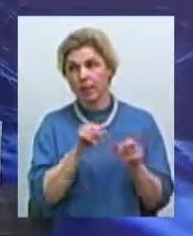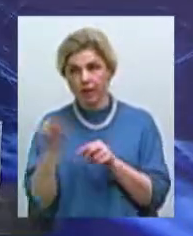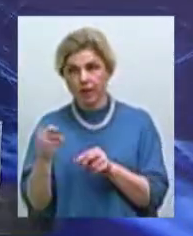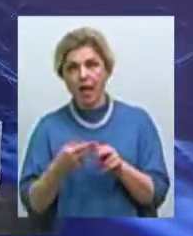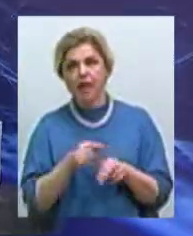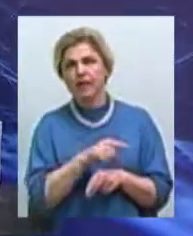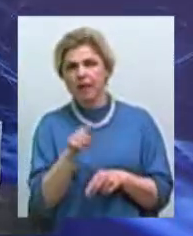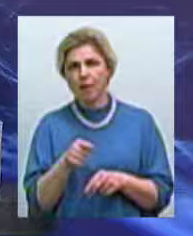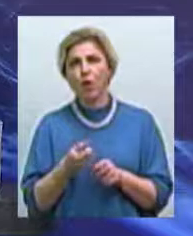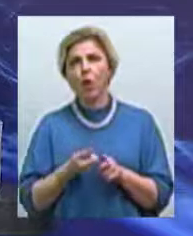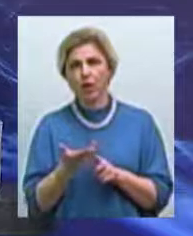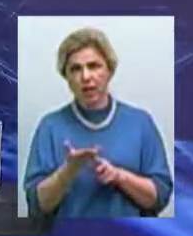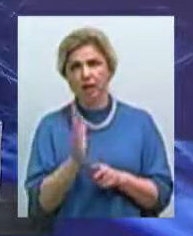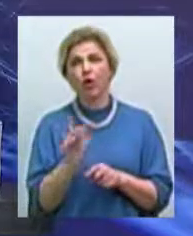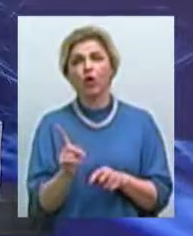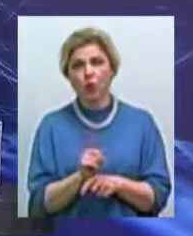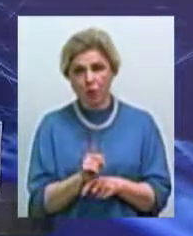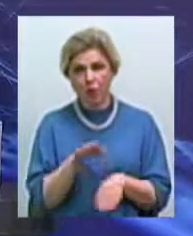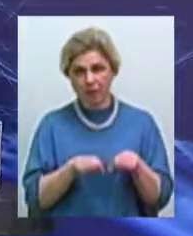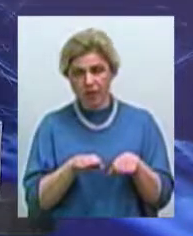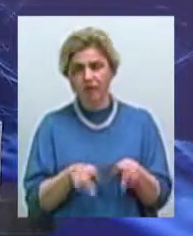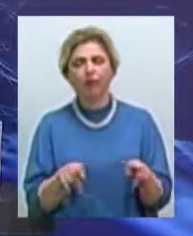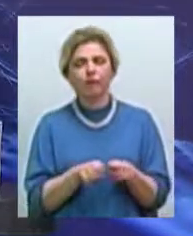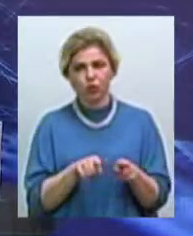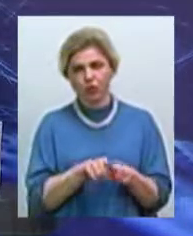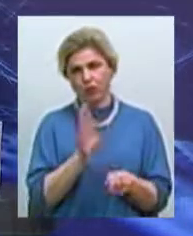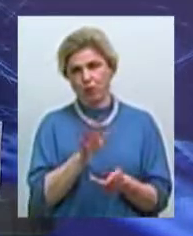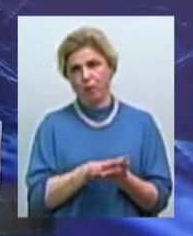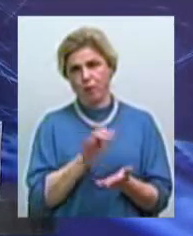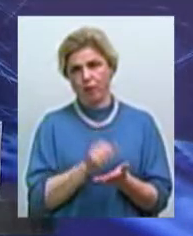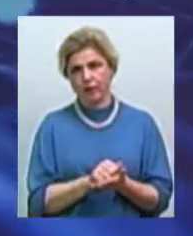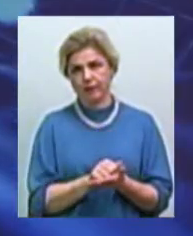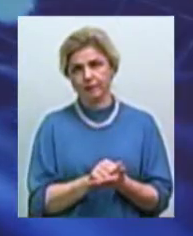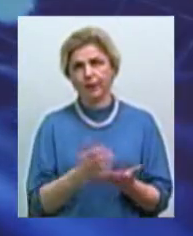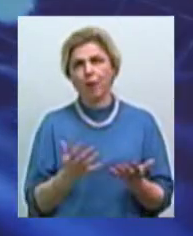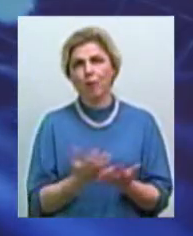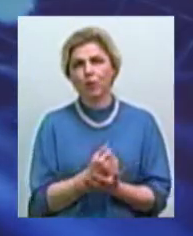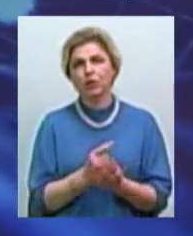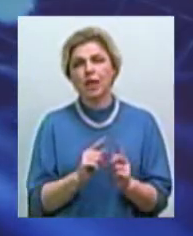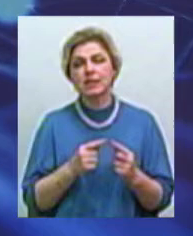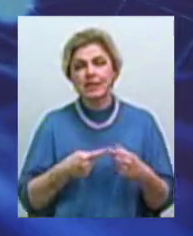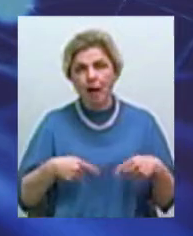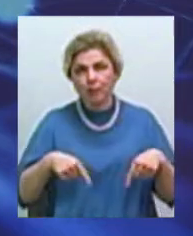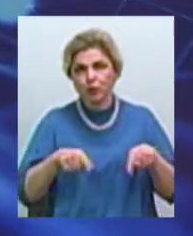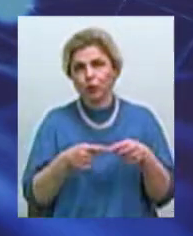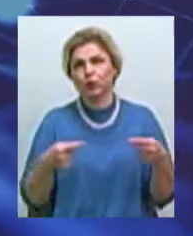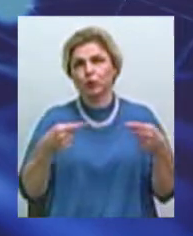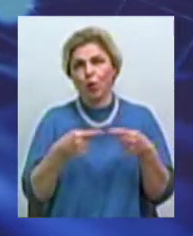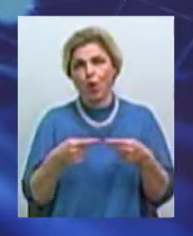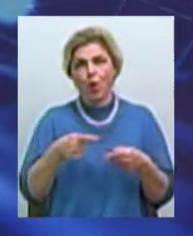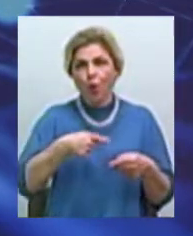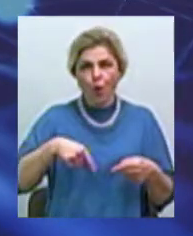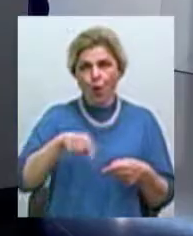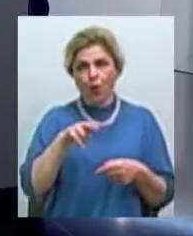вже навіть в нормі будуть портити наше дорожнє покриття, то, що воно є. Виявляється, замкнуте коло? Ні, треба